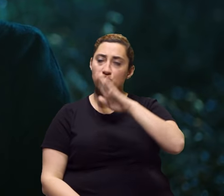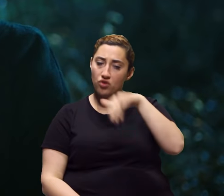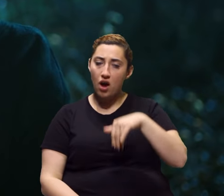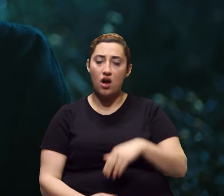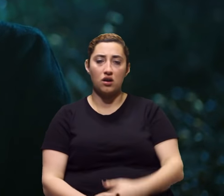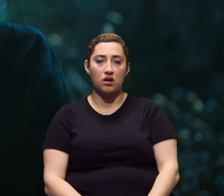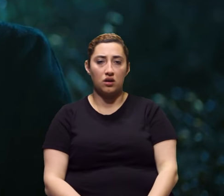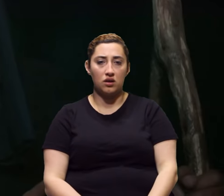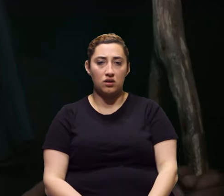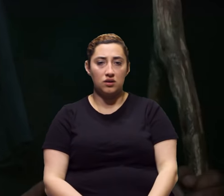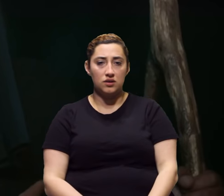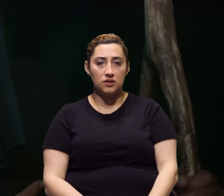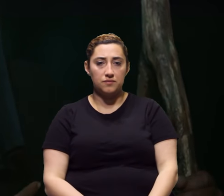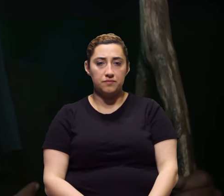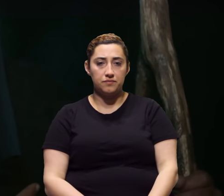Çağır.